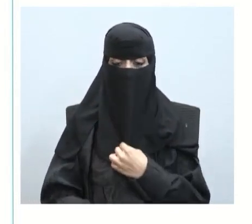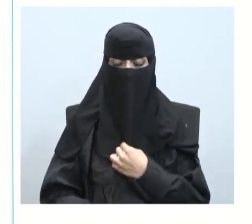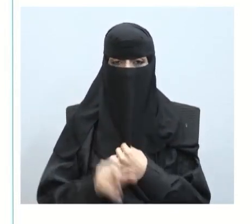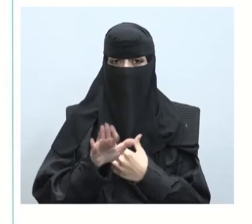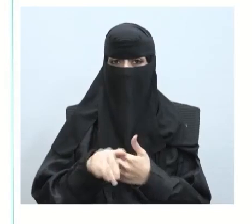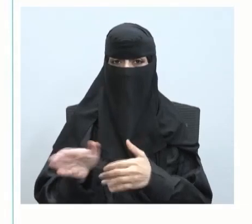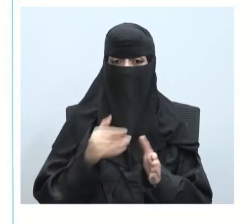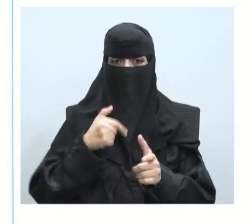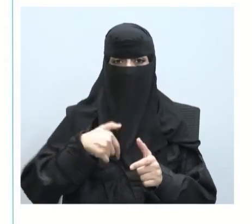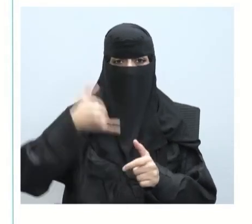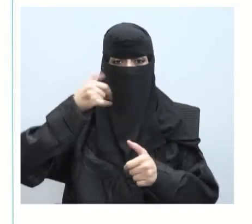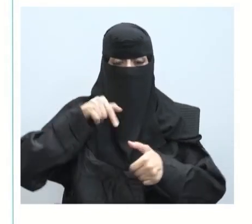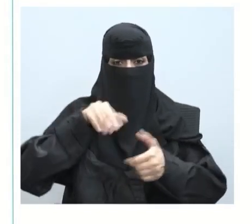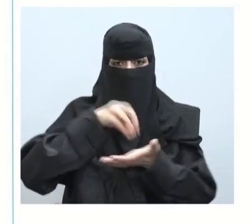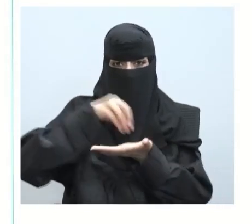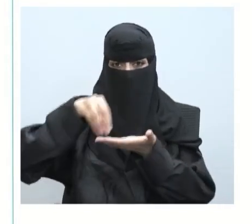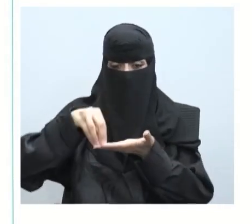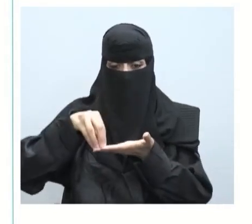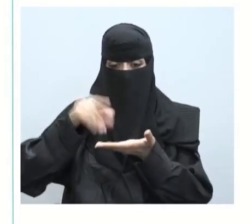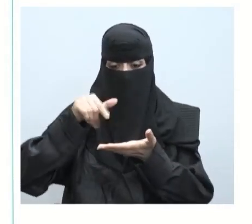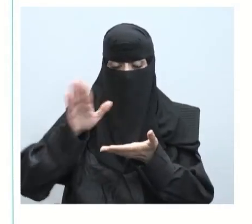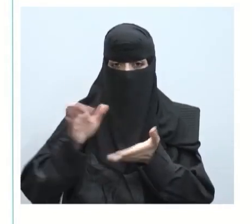إذن للاتصال بالوسيط